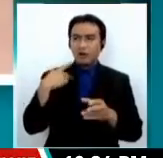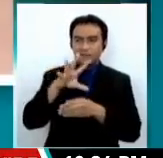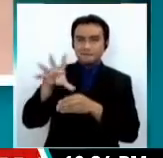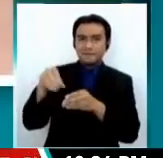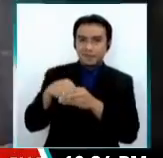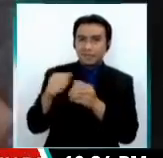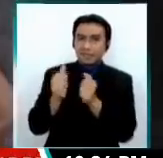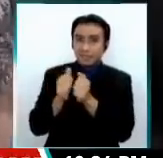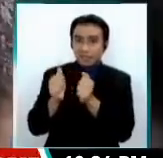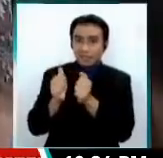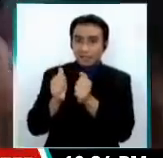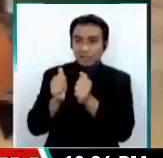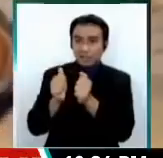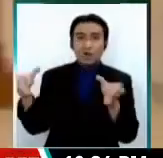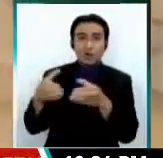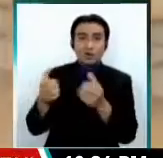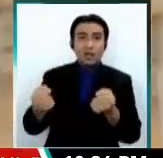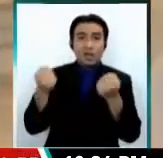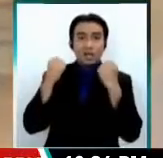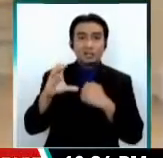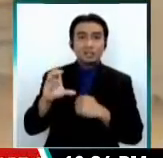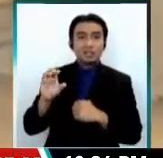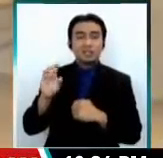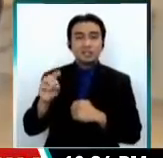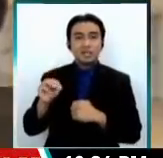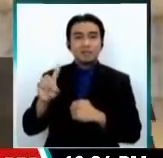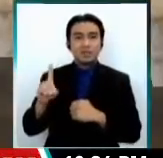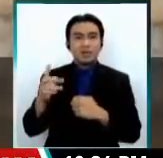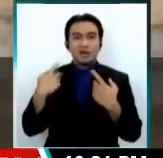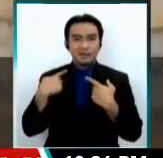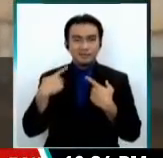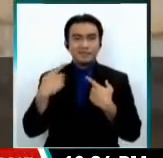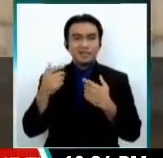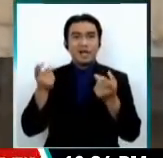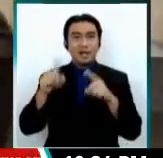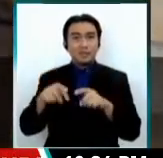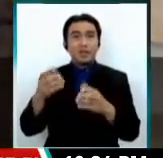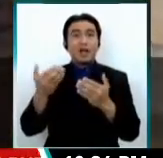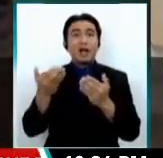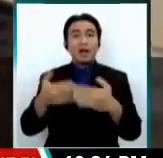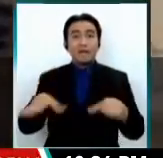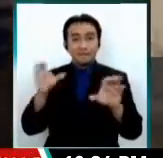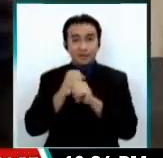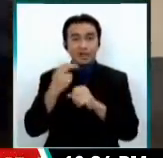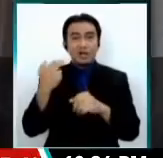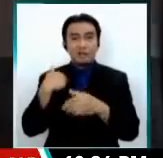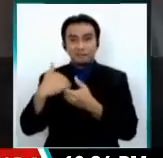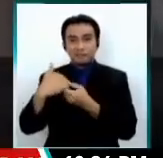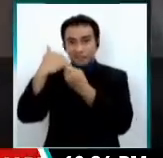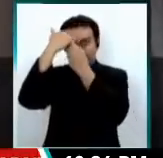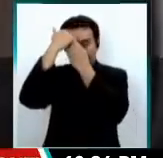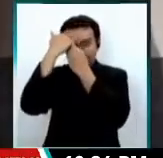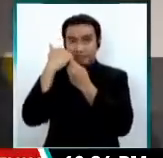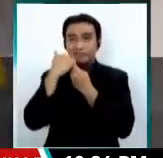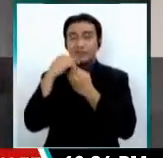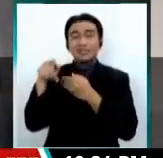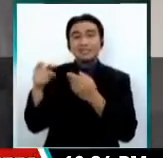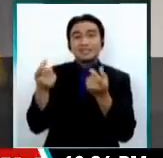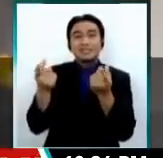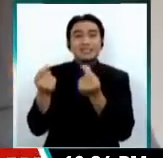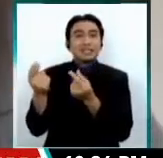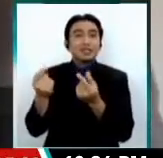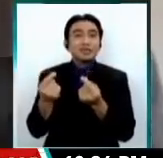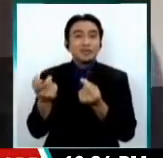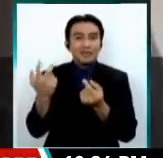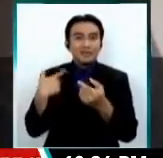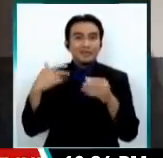partido. Nangyari ang oath-taking matapos magninang si Mayor Sara sa kasal ng anak ni Revilla sa Cavite. Ninong